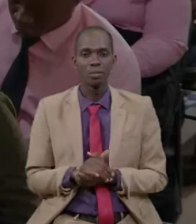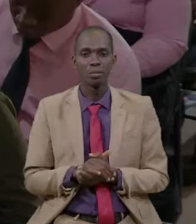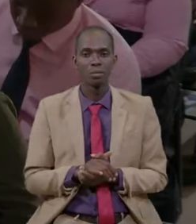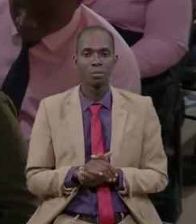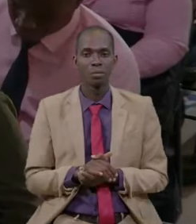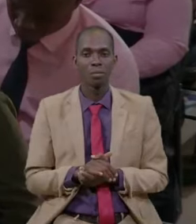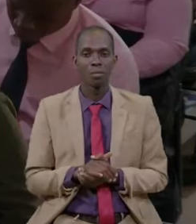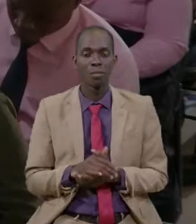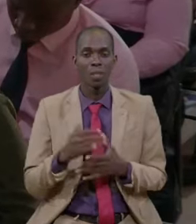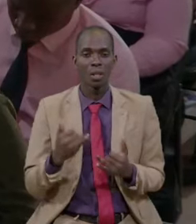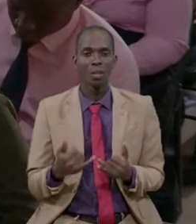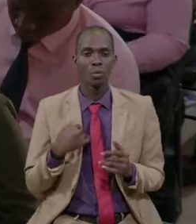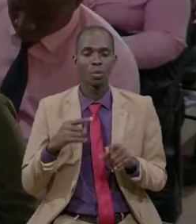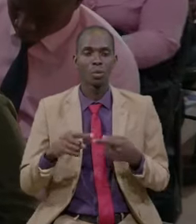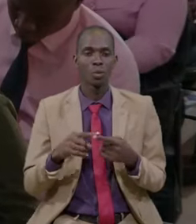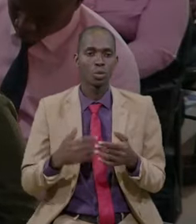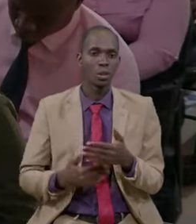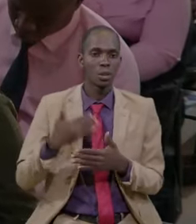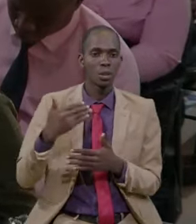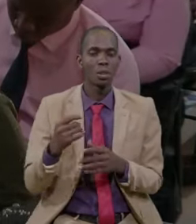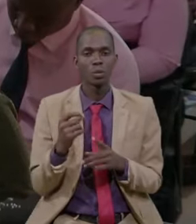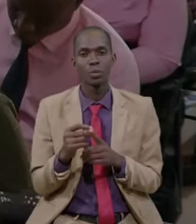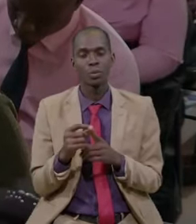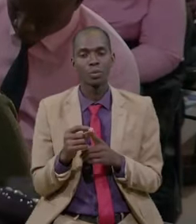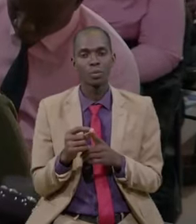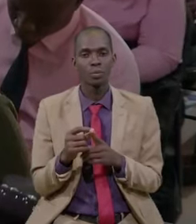La lettre suivante, S.